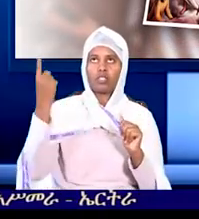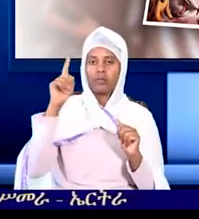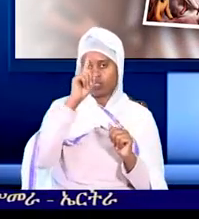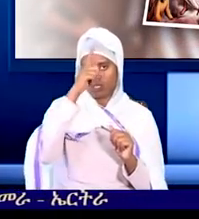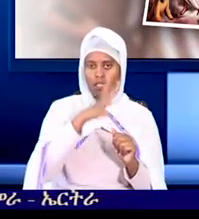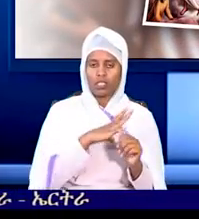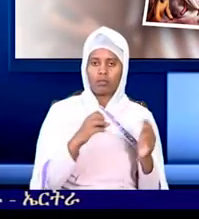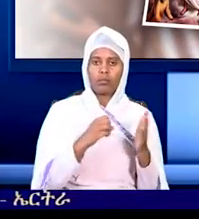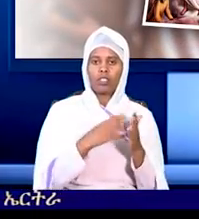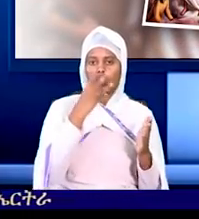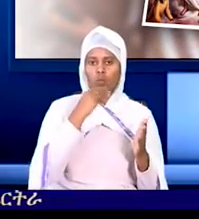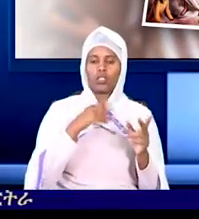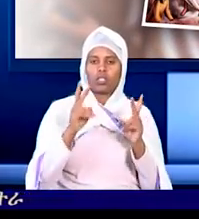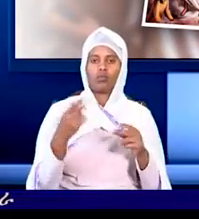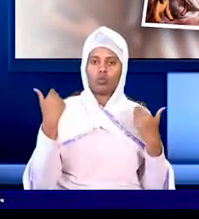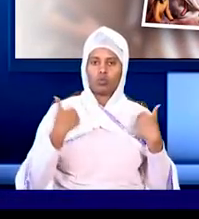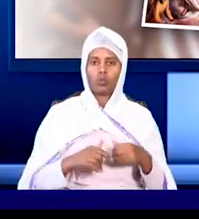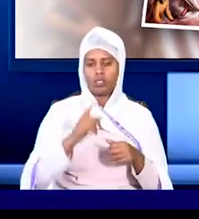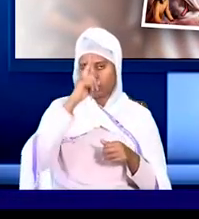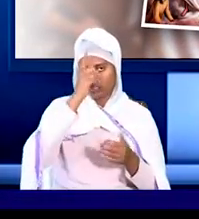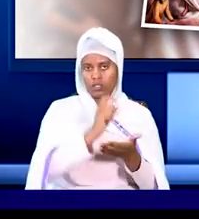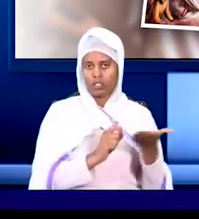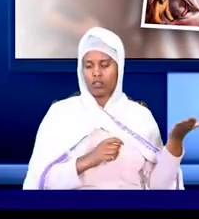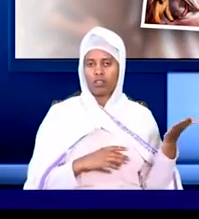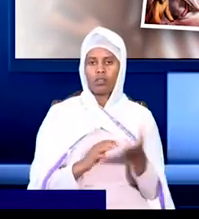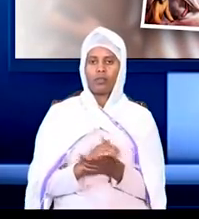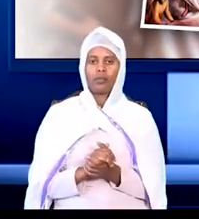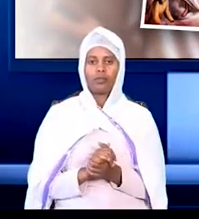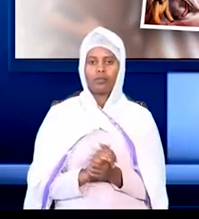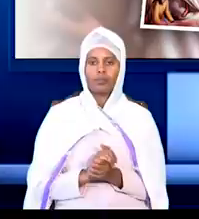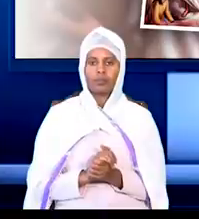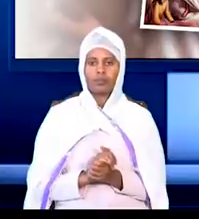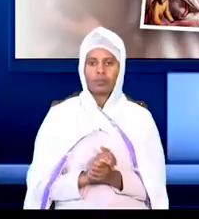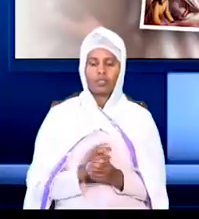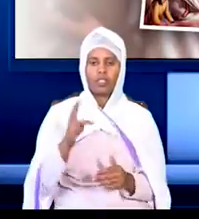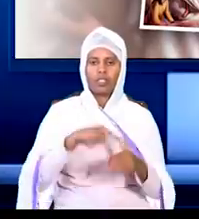እዩ ህያውኩም ምዃኑ በዕሉ የረዳእና ምእንታና ኢሉ ከምዝሓለፈ ድማ በዕሉ የረዳእና